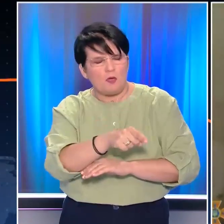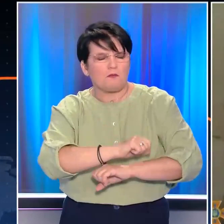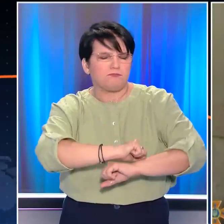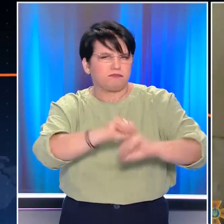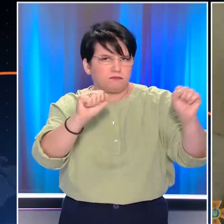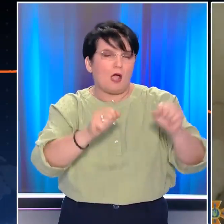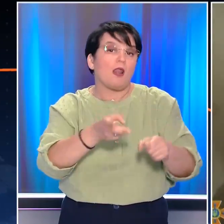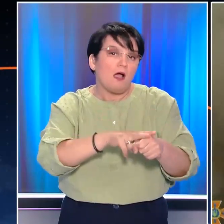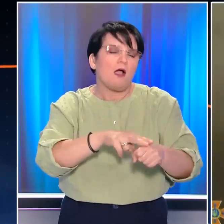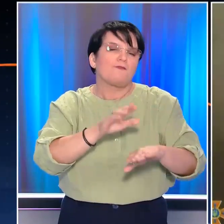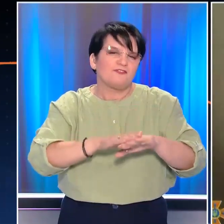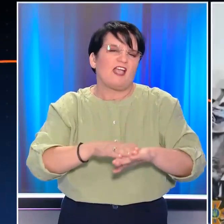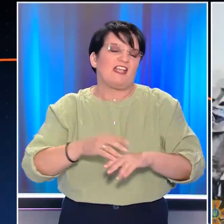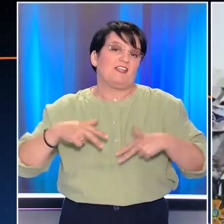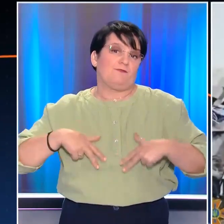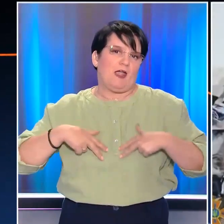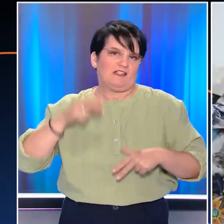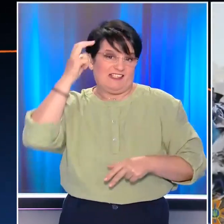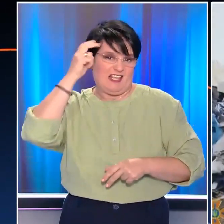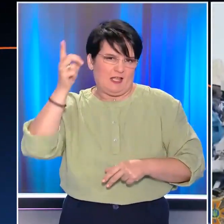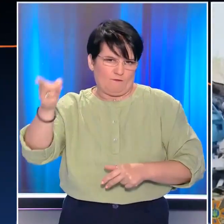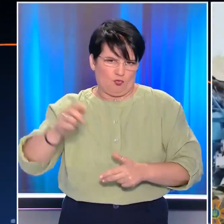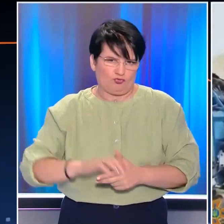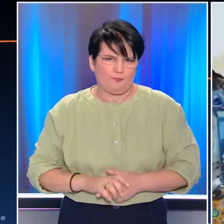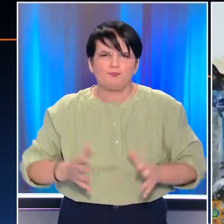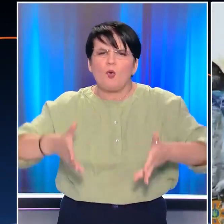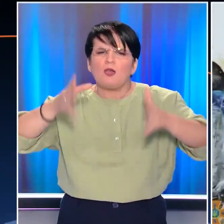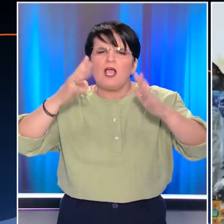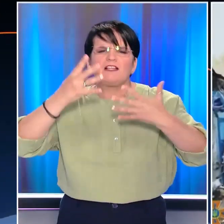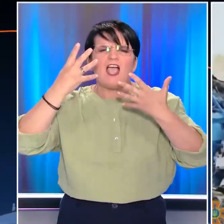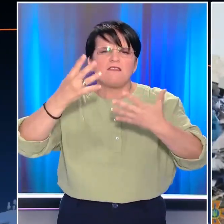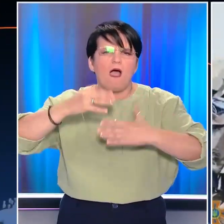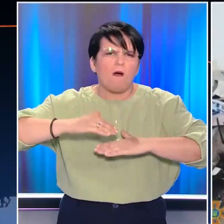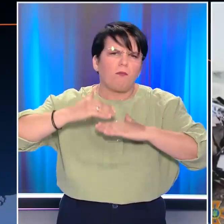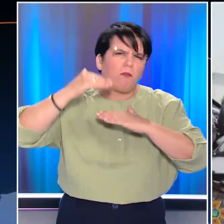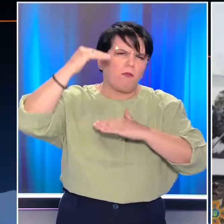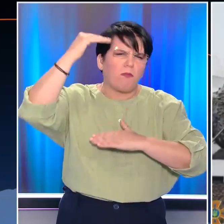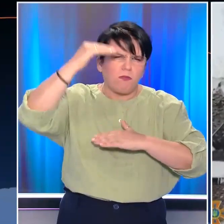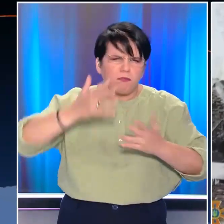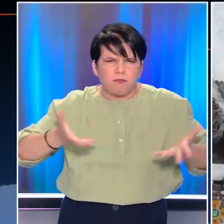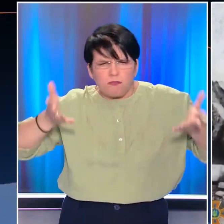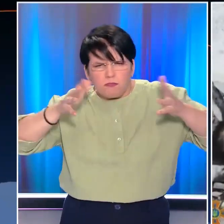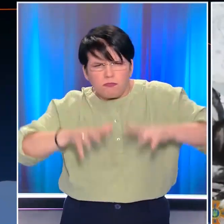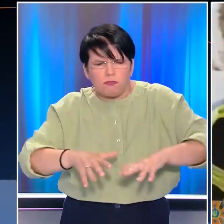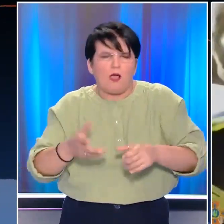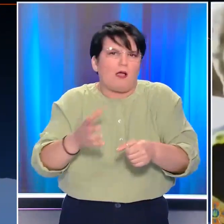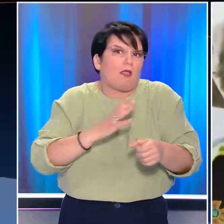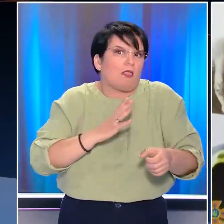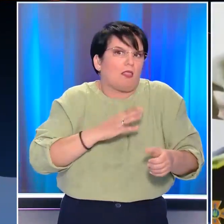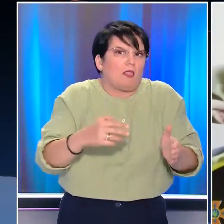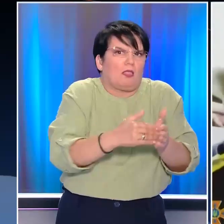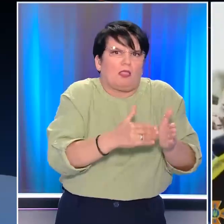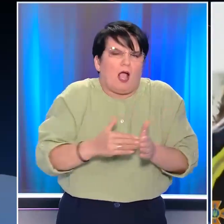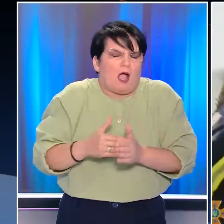Πύραυλος πλήττει πολυκατοικία 9 ορόφων στην περιφέρεια της Οδυσσού. Η υπηρεσία αντιμετώπισης εκτάκτων αναγκών κάνει λόγο για δεκάδες νεκρούς, όσο